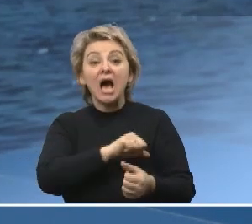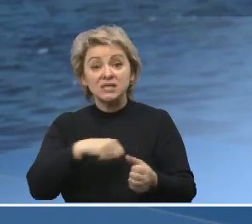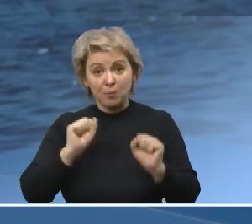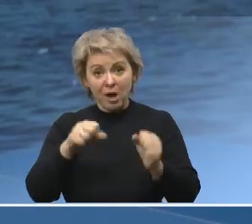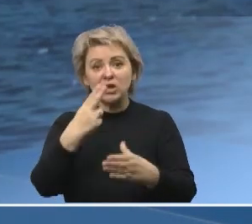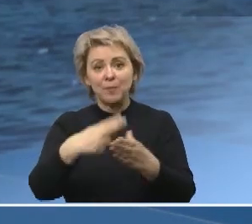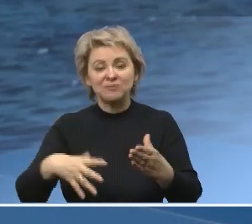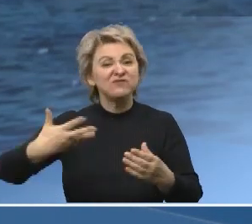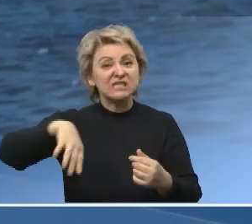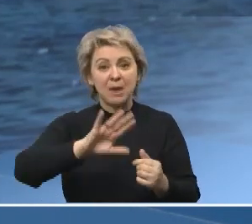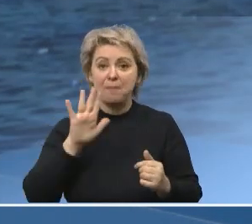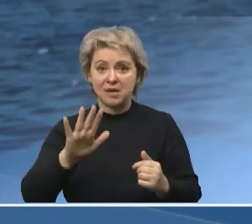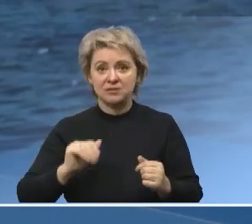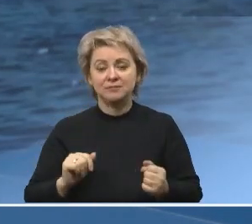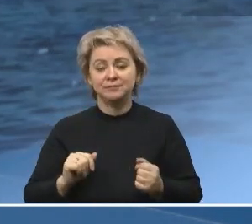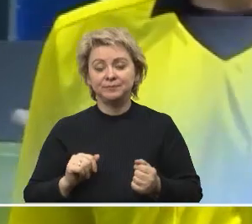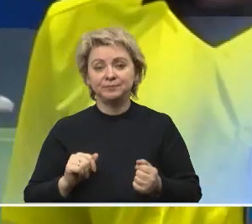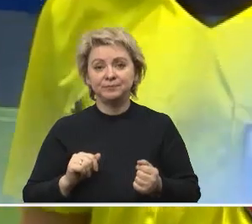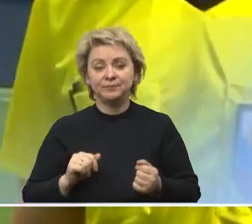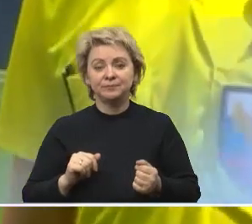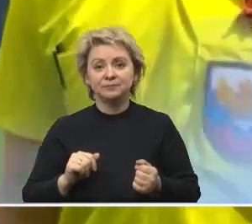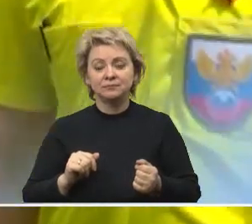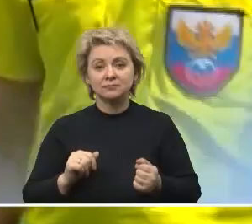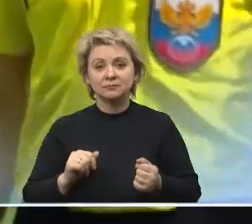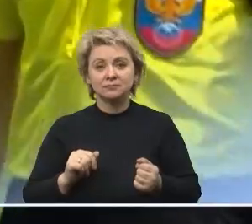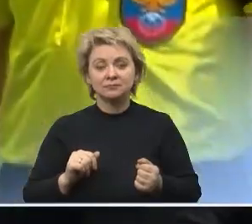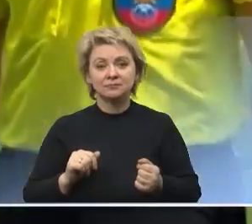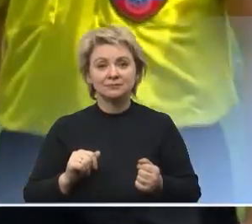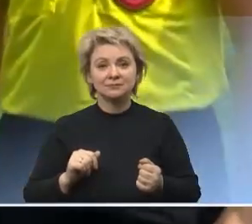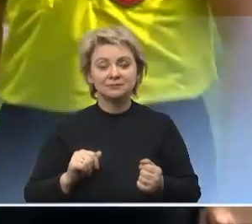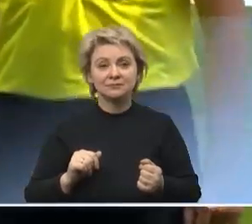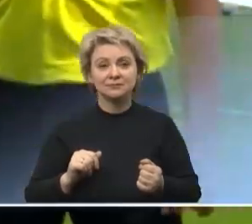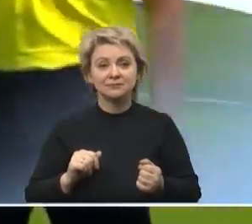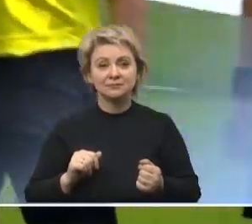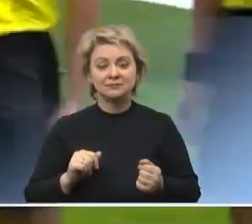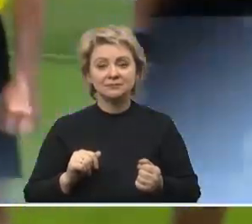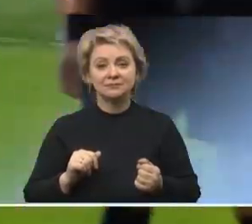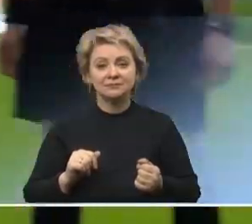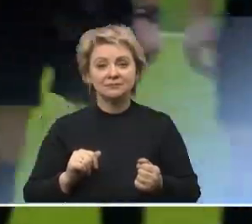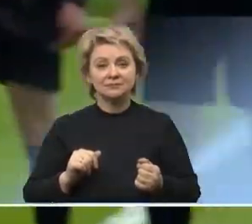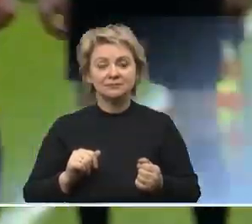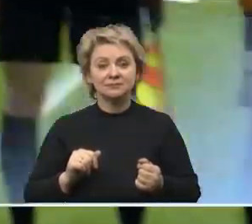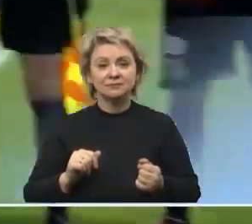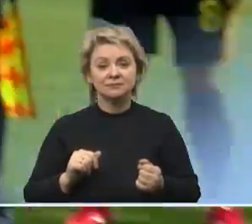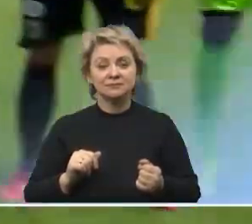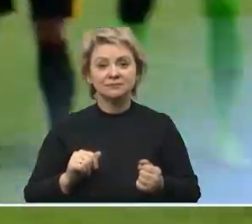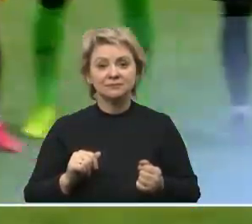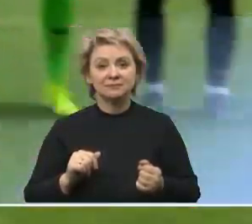могли пропустить все 5. День победы! День победы!